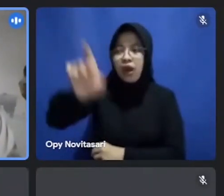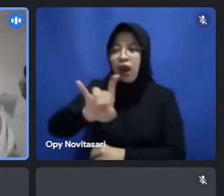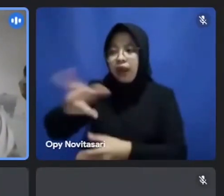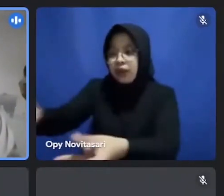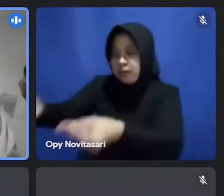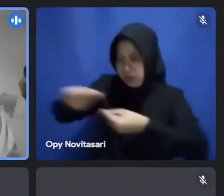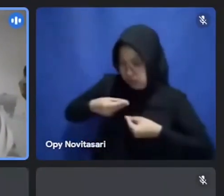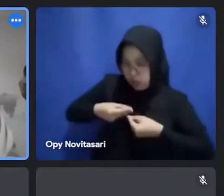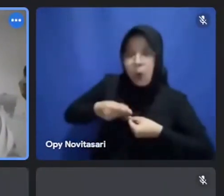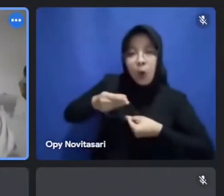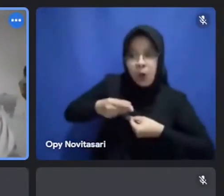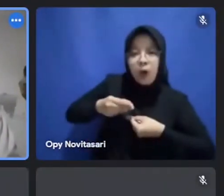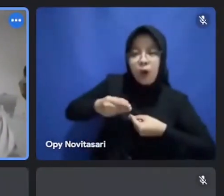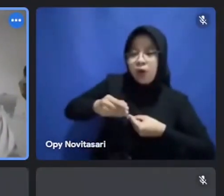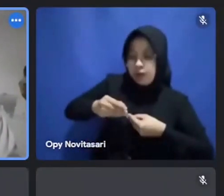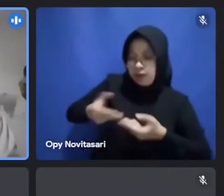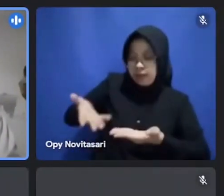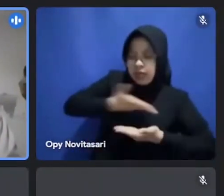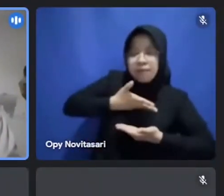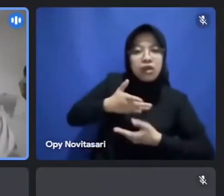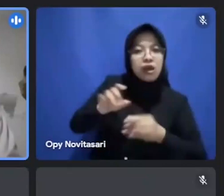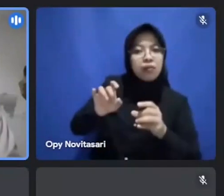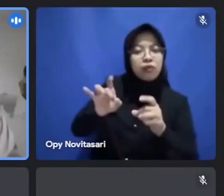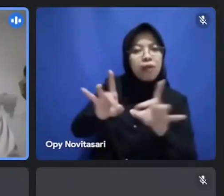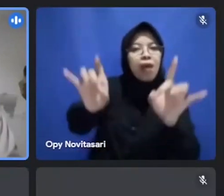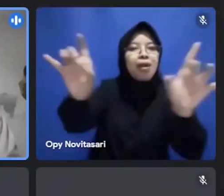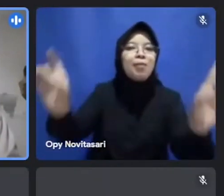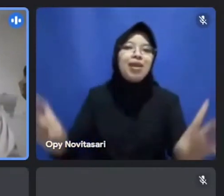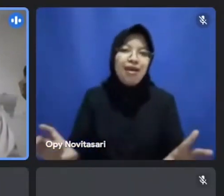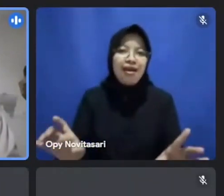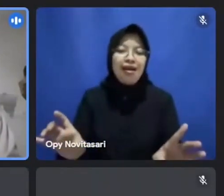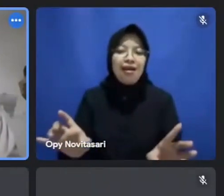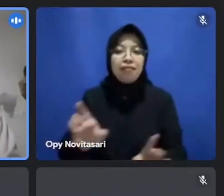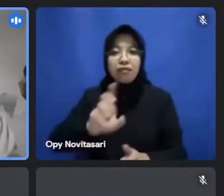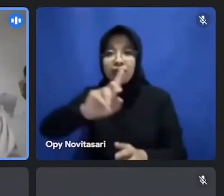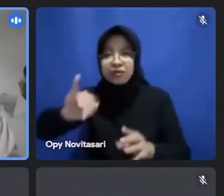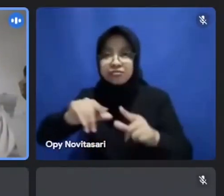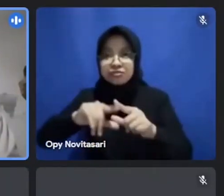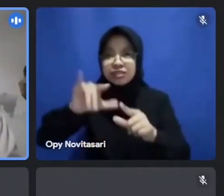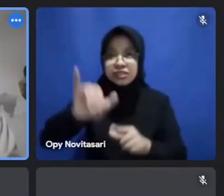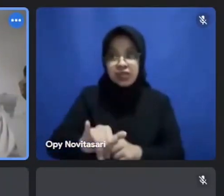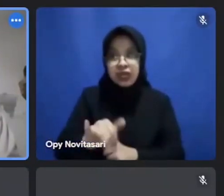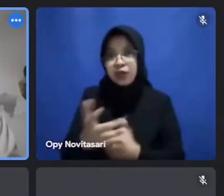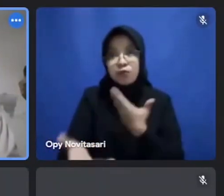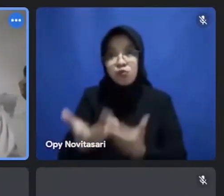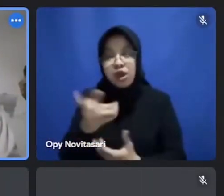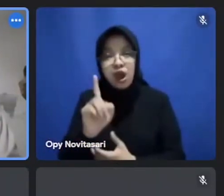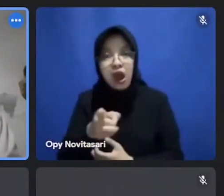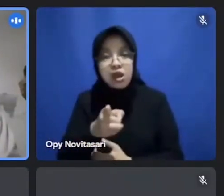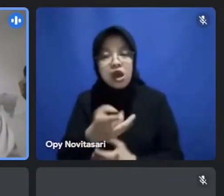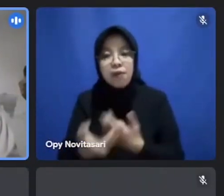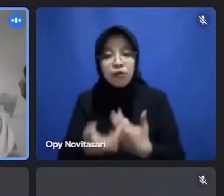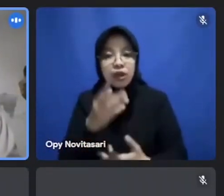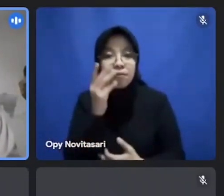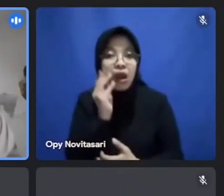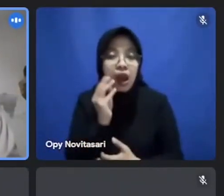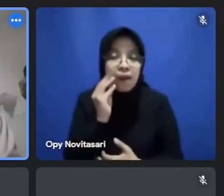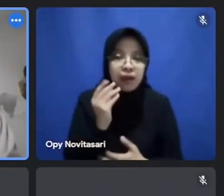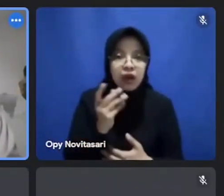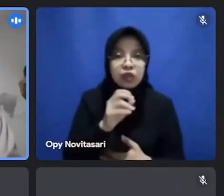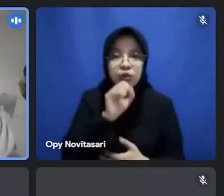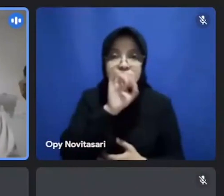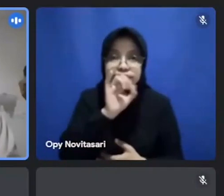eh cukup beragam guu eh dari mas sendiri apakah ada e mungkin apa